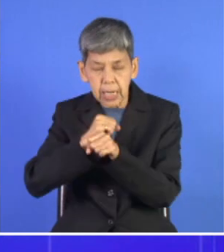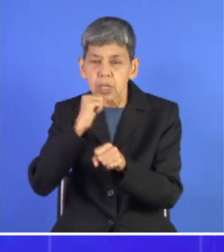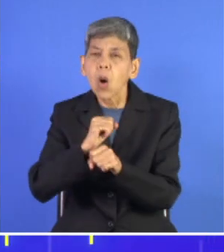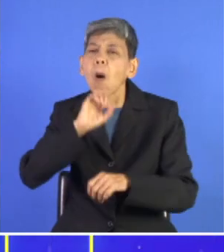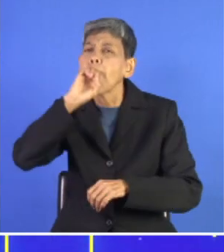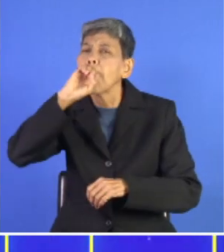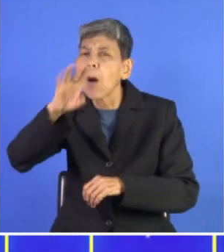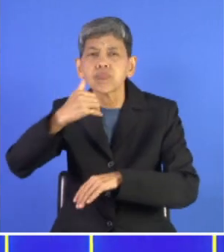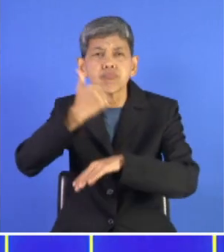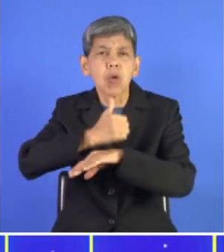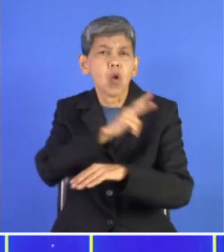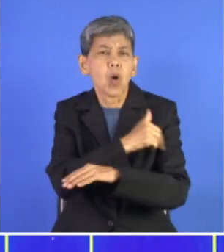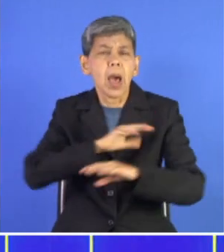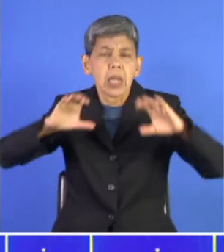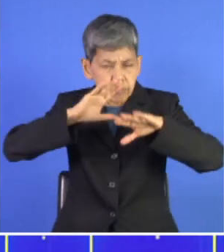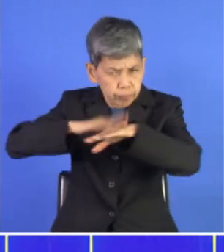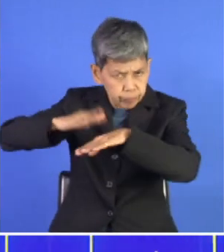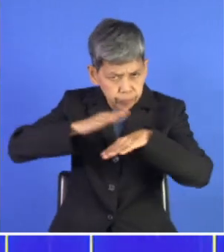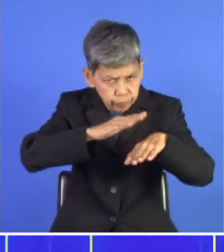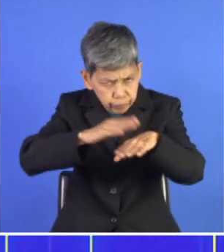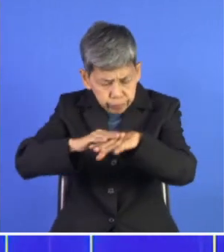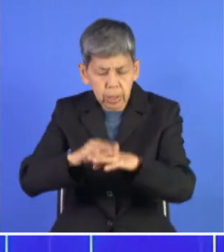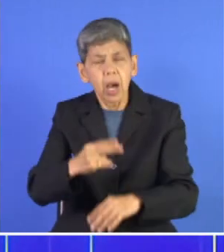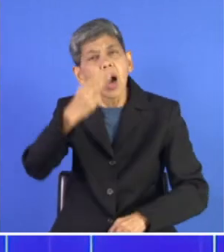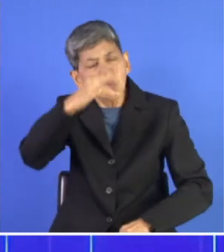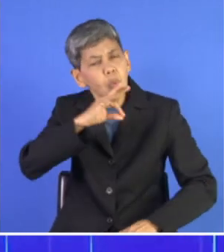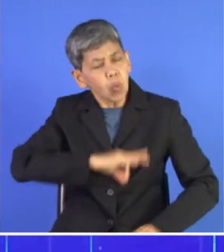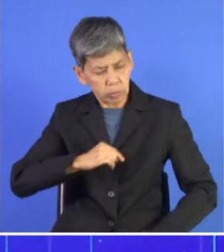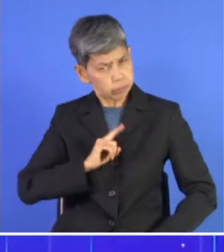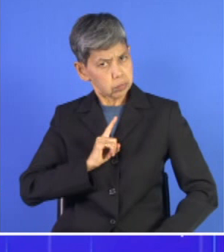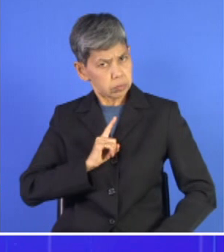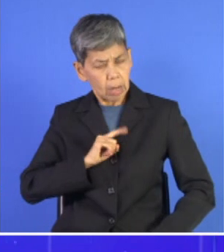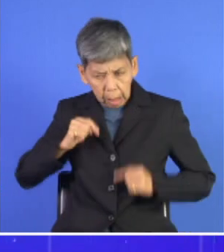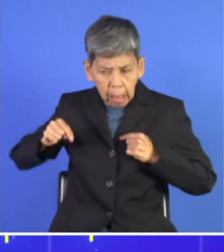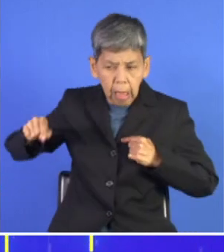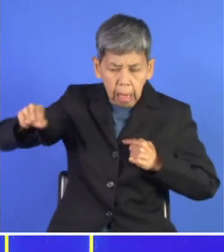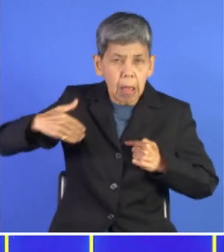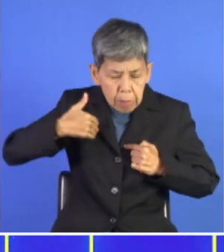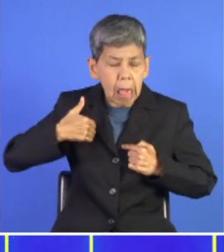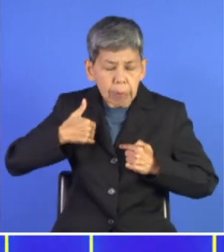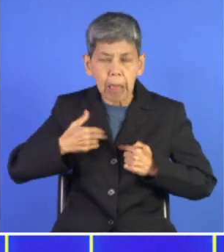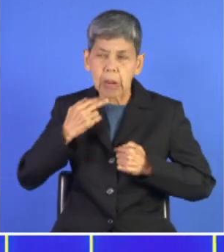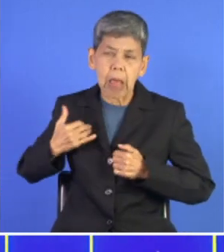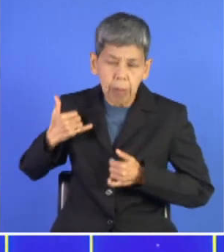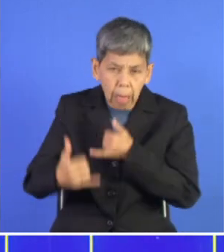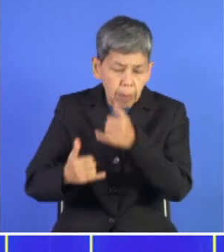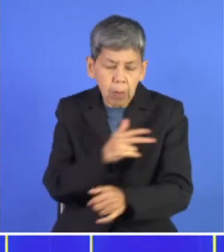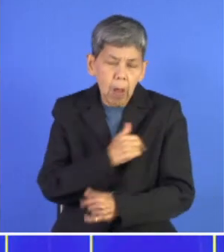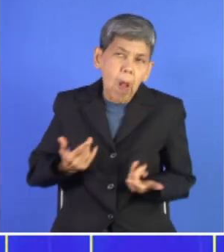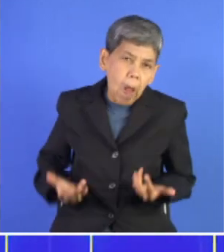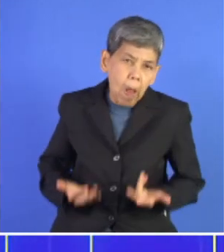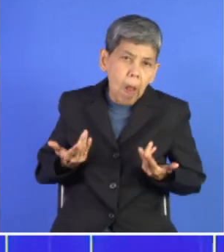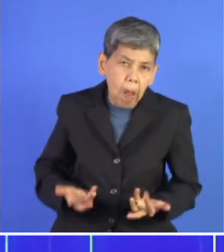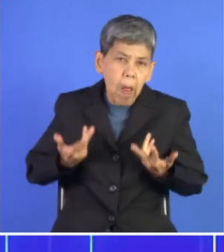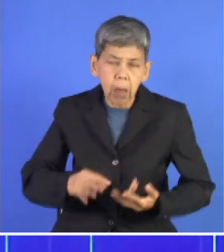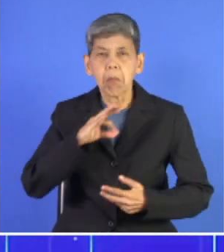ผู้บริหารโรงพยาบาลรัฐหน่อยอ่ะว่าต้องเจอแบบนี้เราไม่ใช่เธอคนเดียวนะคะหลายต่อหลายครั้งที่คนที่เขาไปรอการให้บริการ